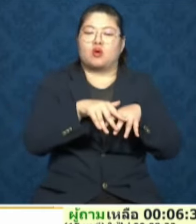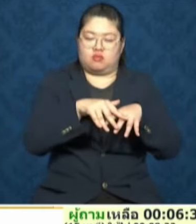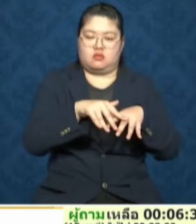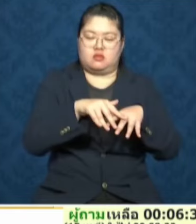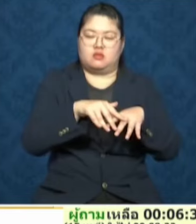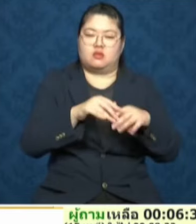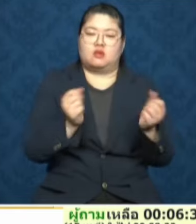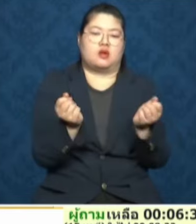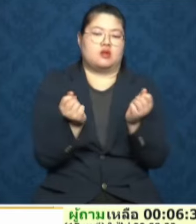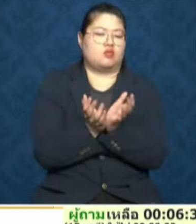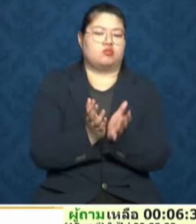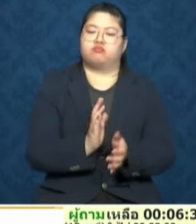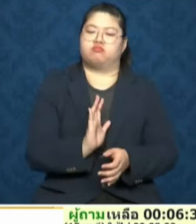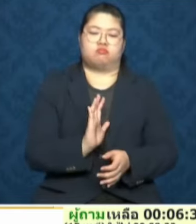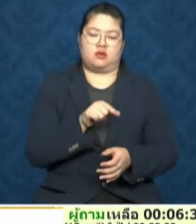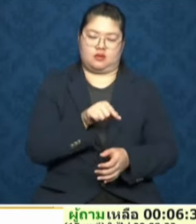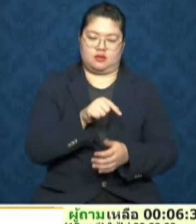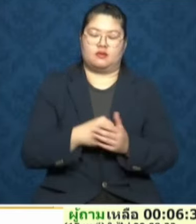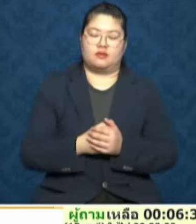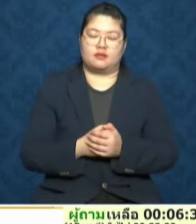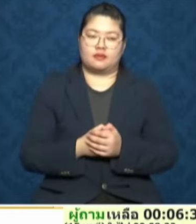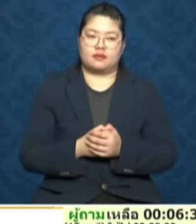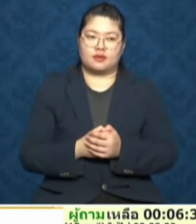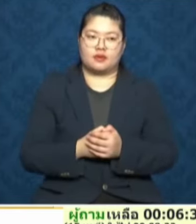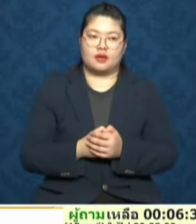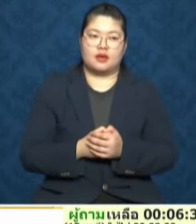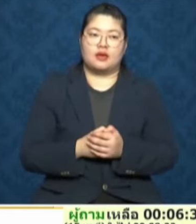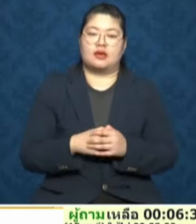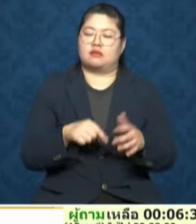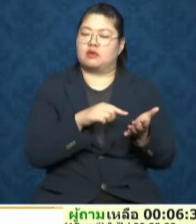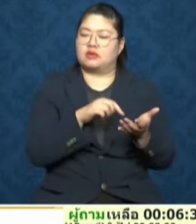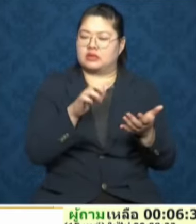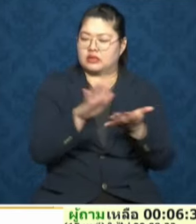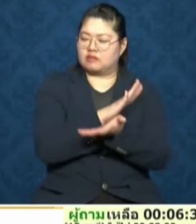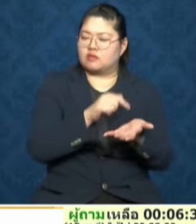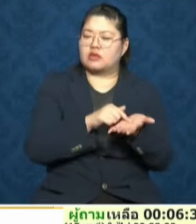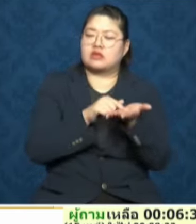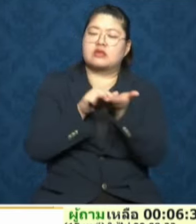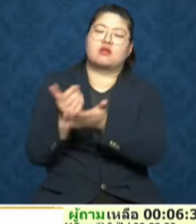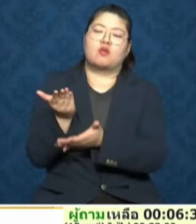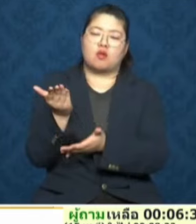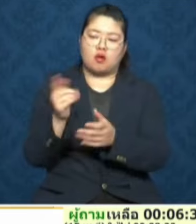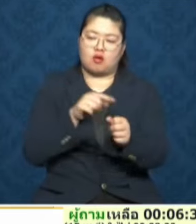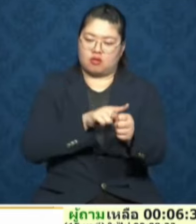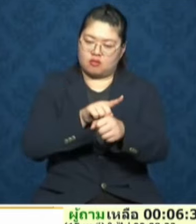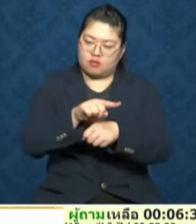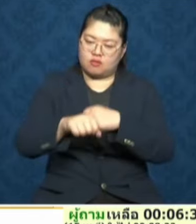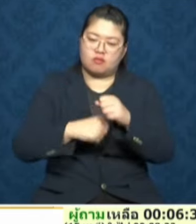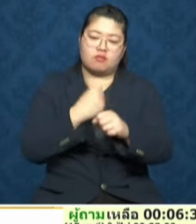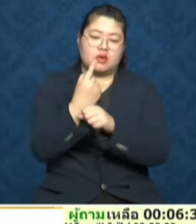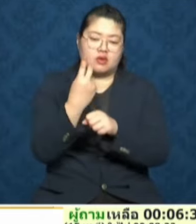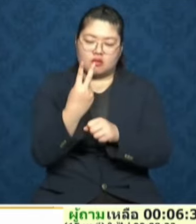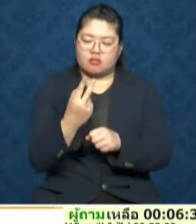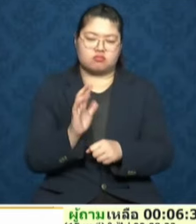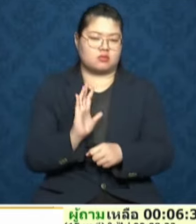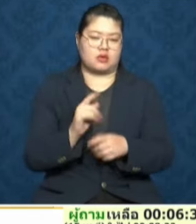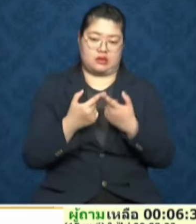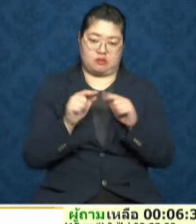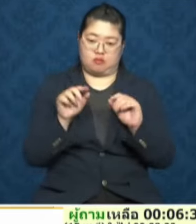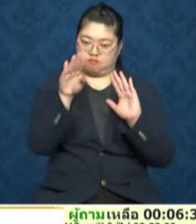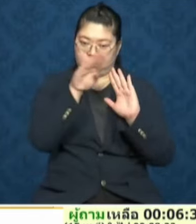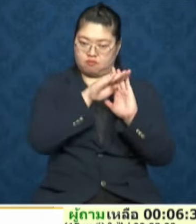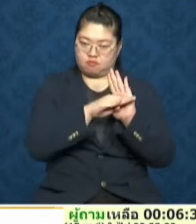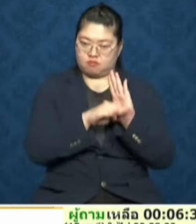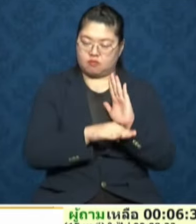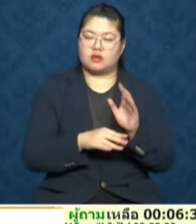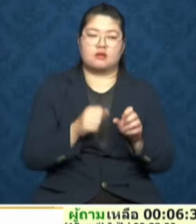ากรัฝังคามพิเธนนอกจากจัการ EAA แล้วกวาจะมาขอนุญาตได้นะคะไม่ไดใช้เวลาแค่ปี 2 ปีค่ะจะต้องทำตามขั้น